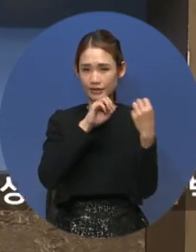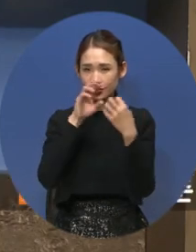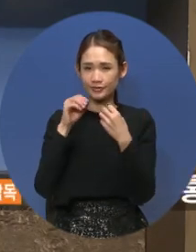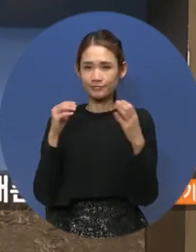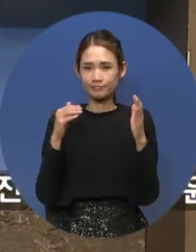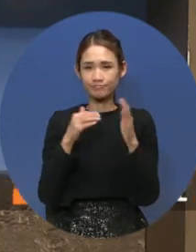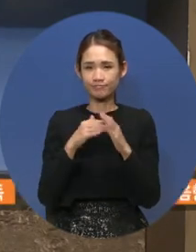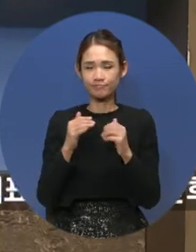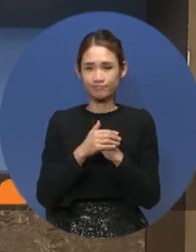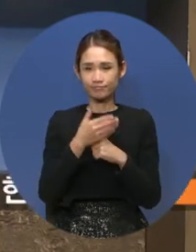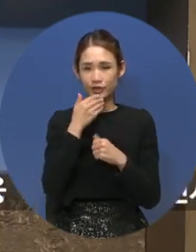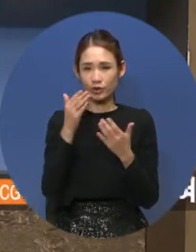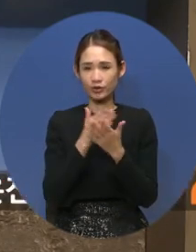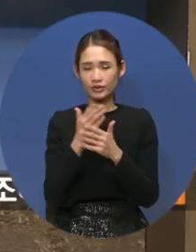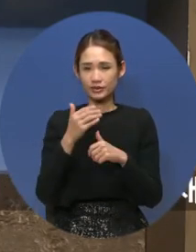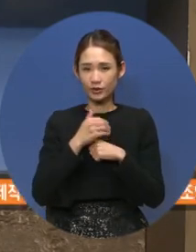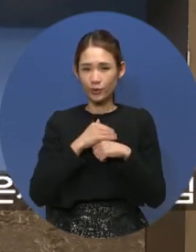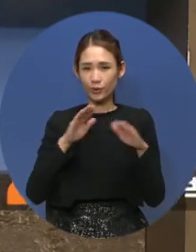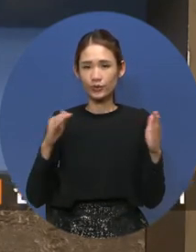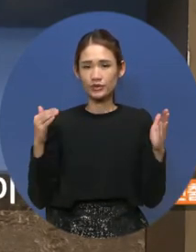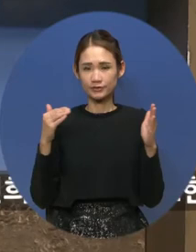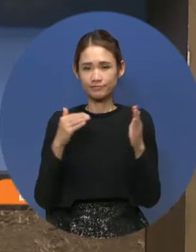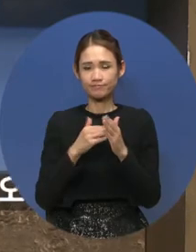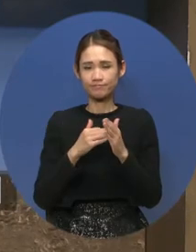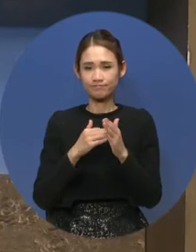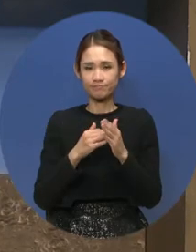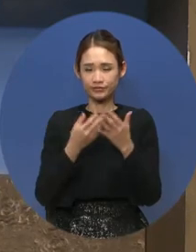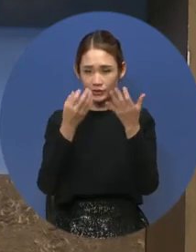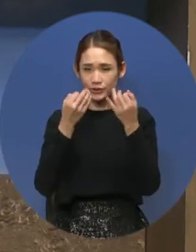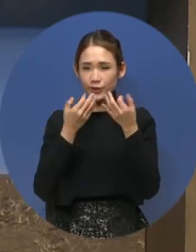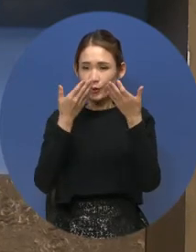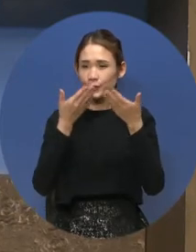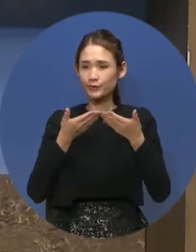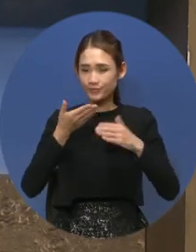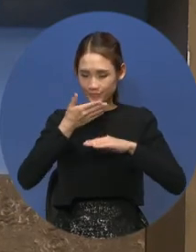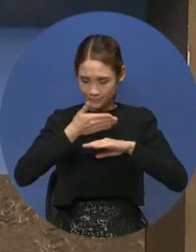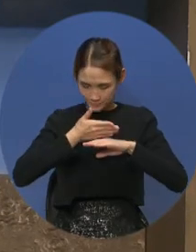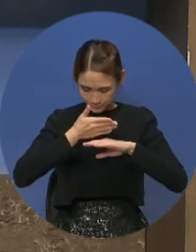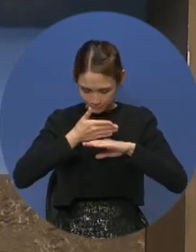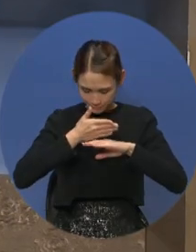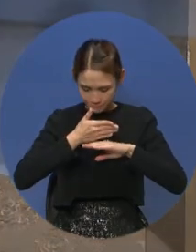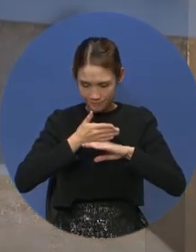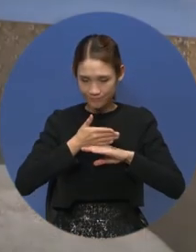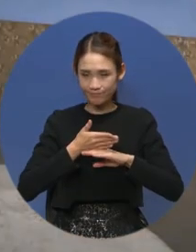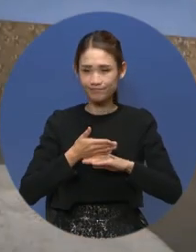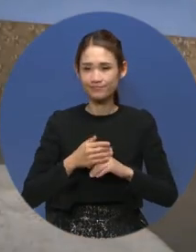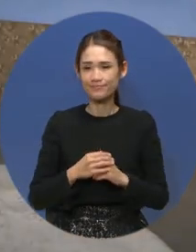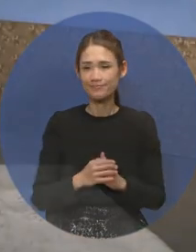함께했습니다. 행복나눔지킴이 오늘은 여기까지입니다. 시청해주신 여러분 고맙습니다.